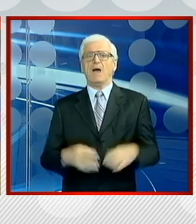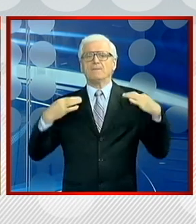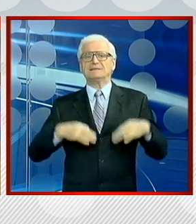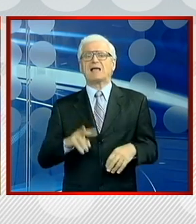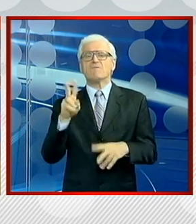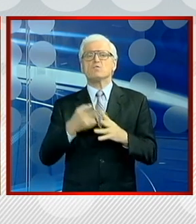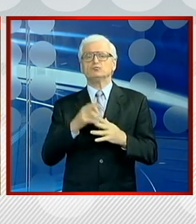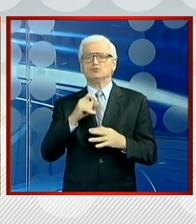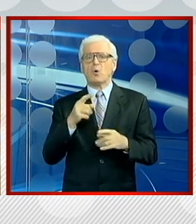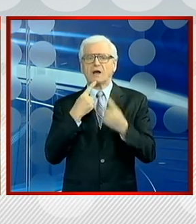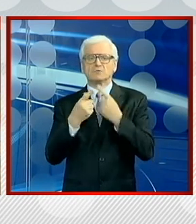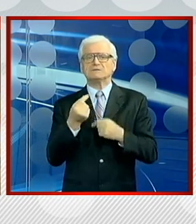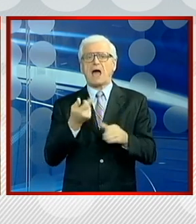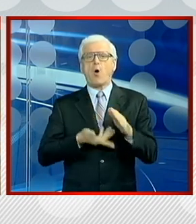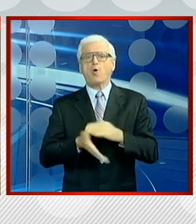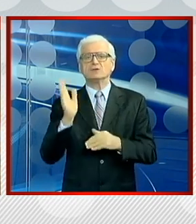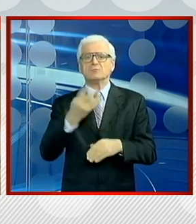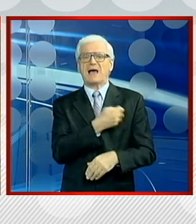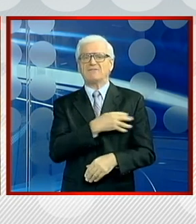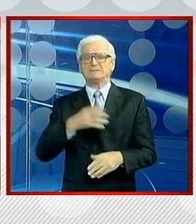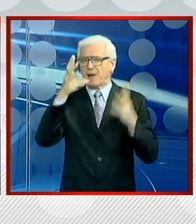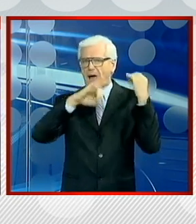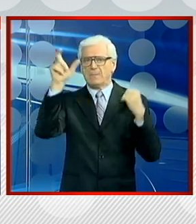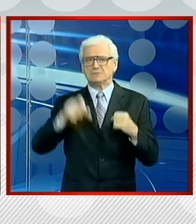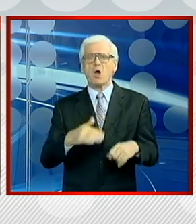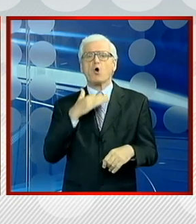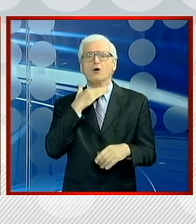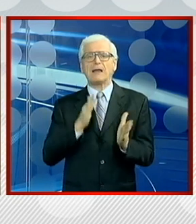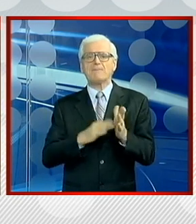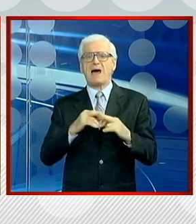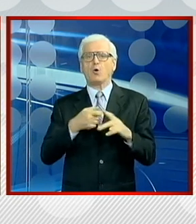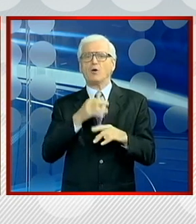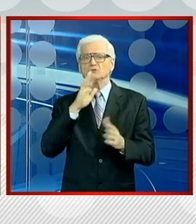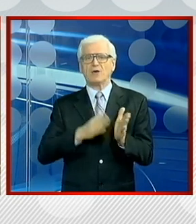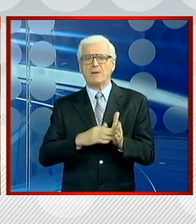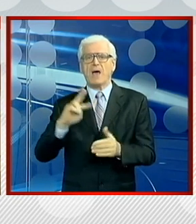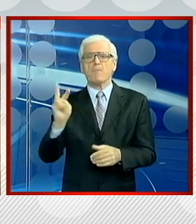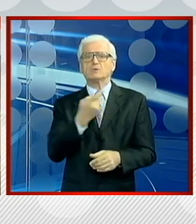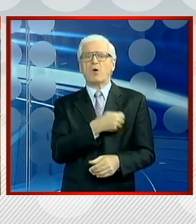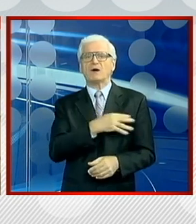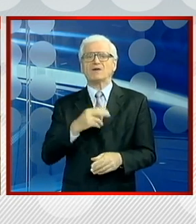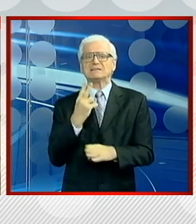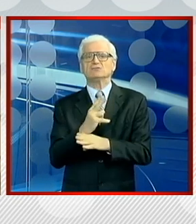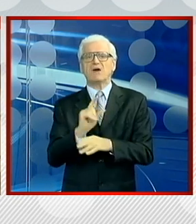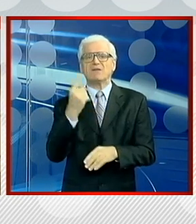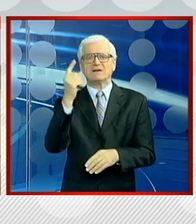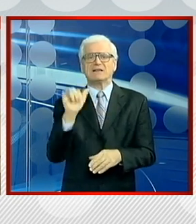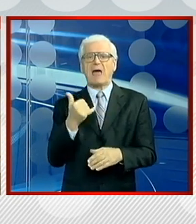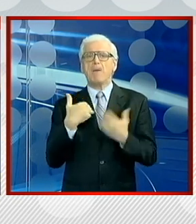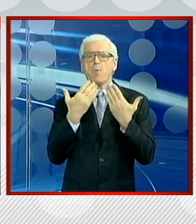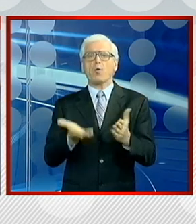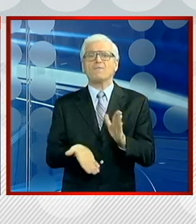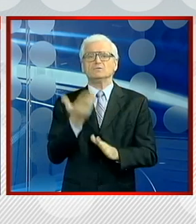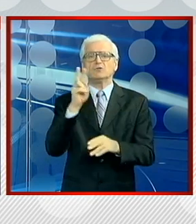Predsednik Vučić je u razgovoru sa odlazećim hrvatskim ambasadorom Gordanom Markotićem pozvao hrvatski državni vrh da pokloni veću